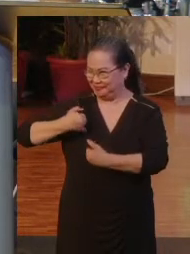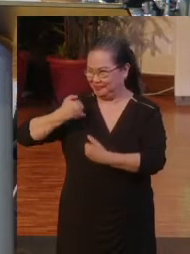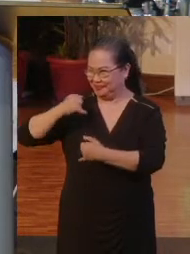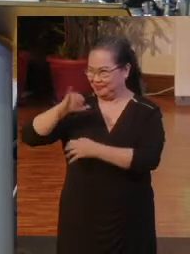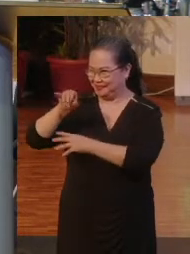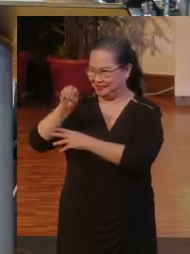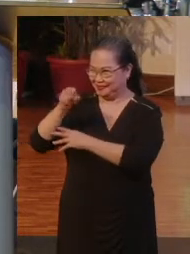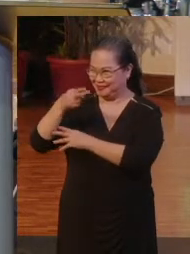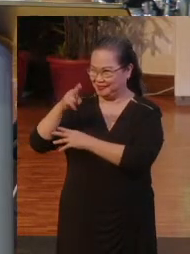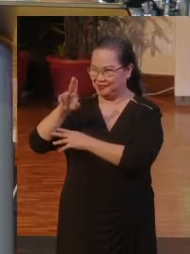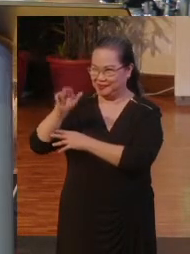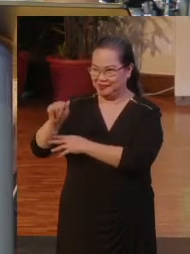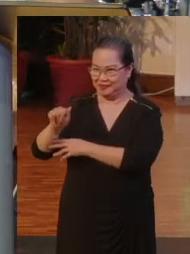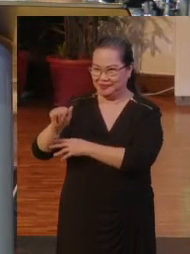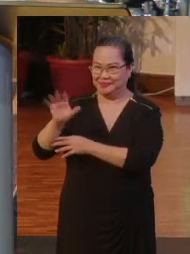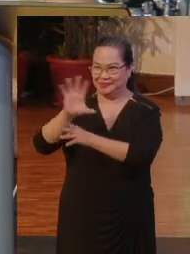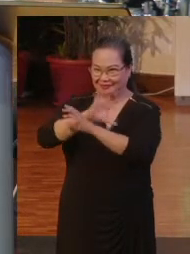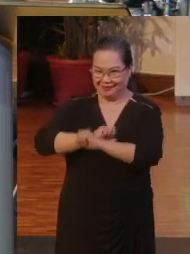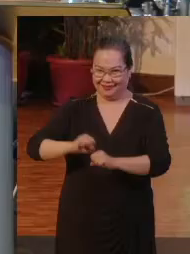Joshua.